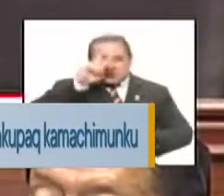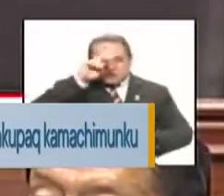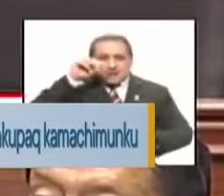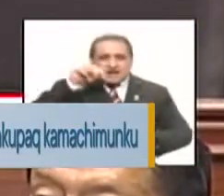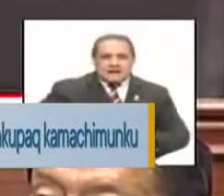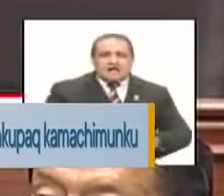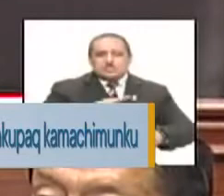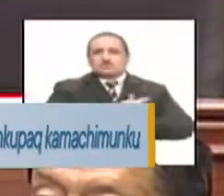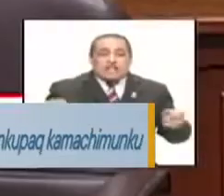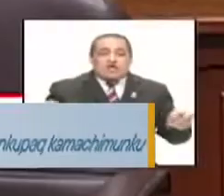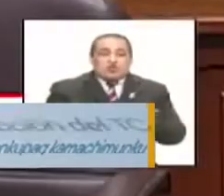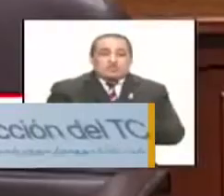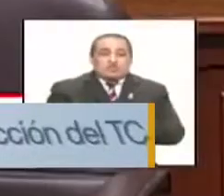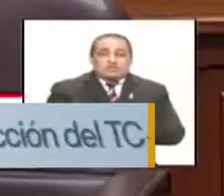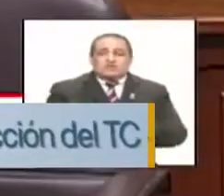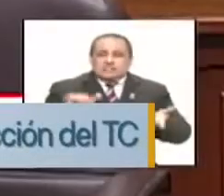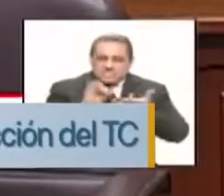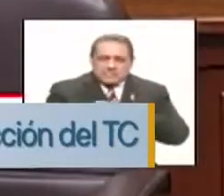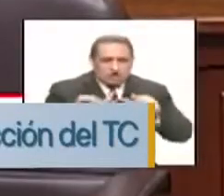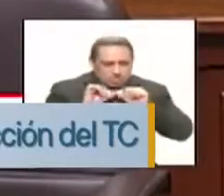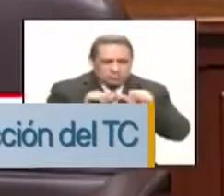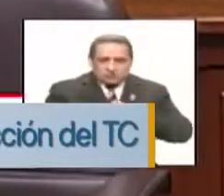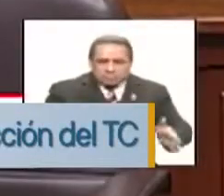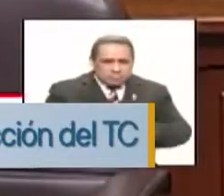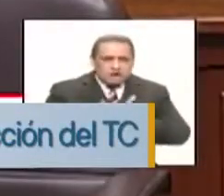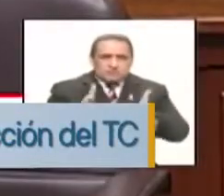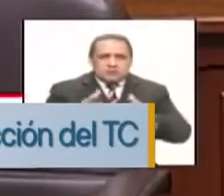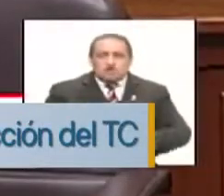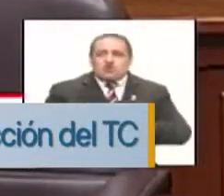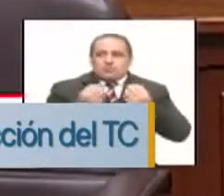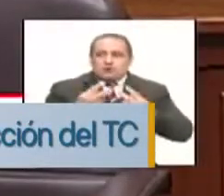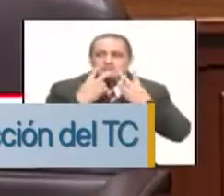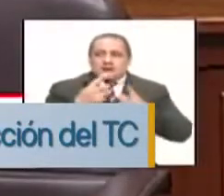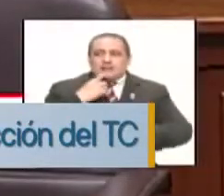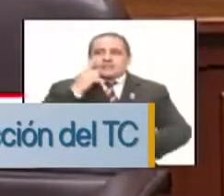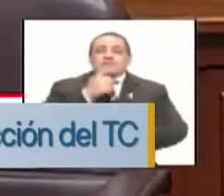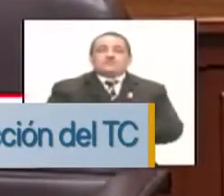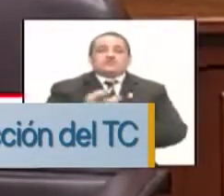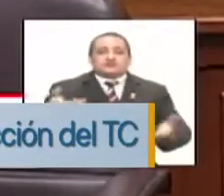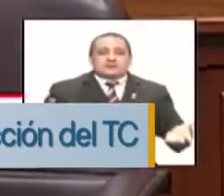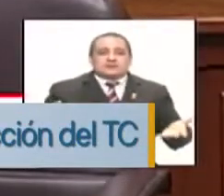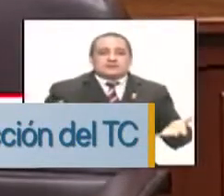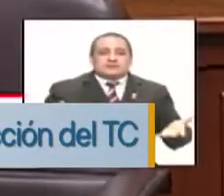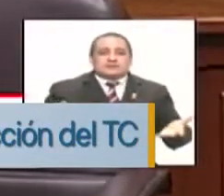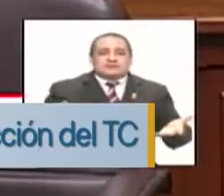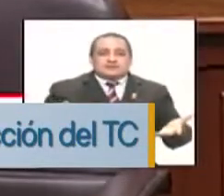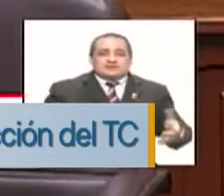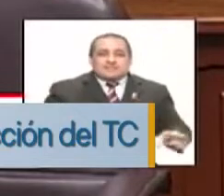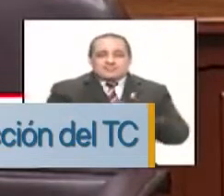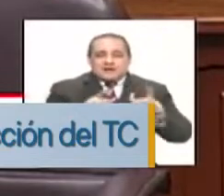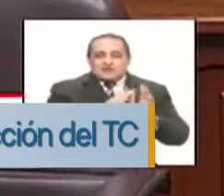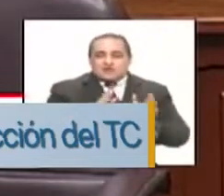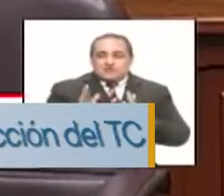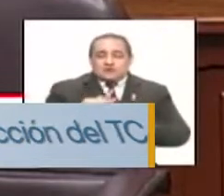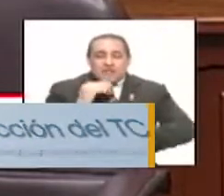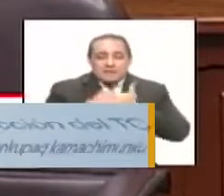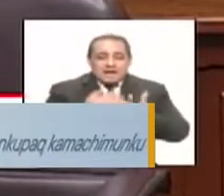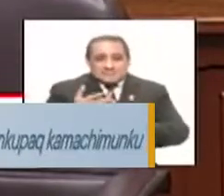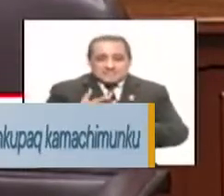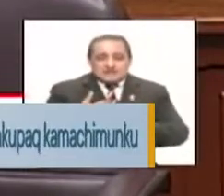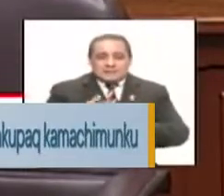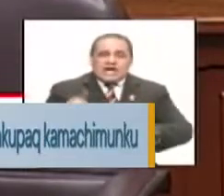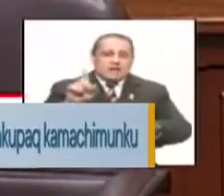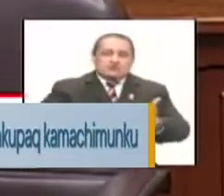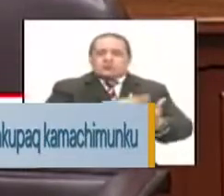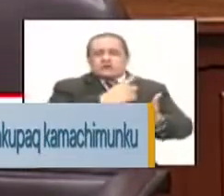hinallata, iskairayachkankus, ichapas imatapas ruangmanku, kai kamachimusjanku mangraikun ispanku, anchaja